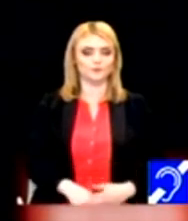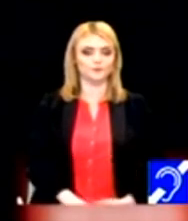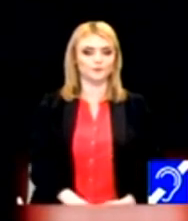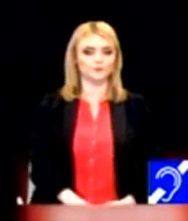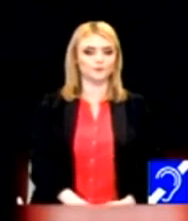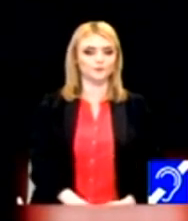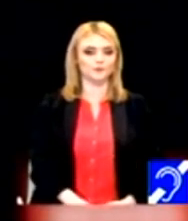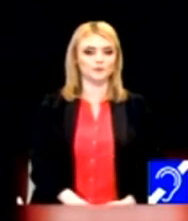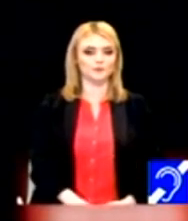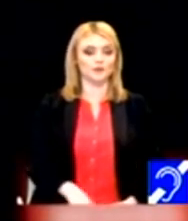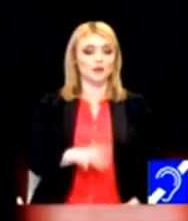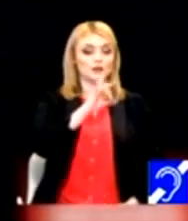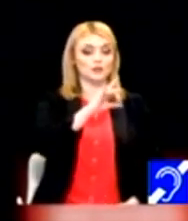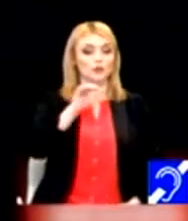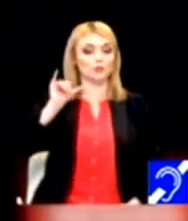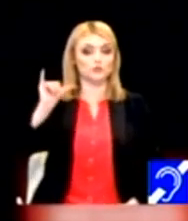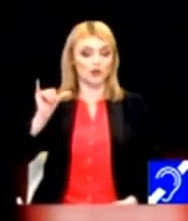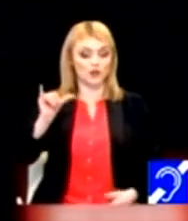and so that was...